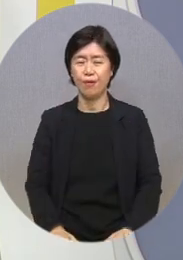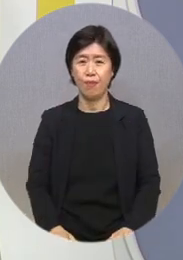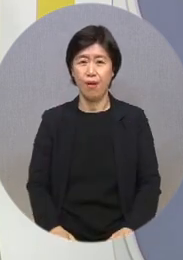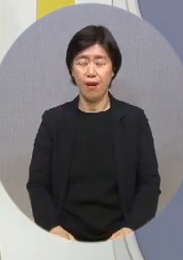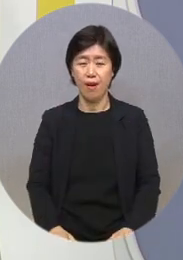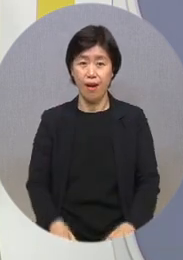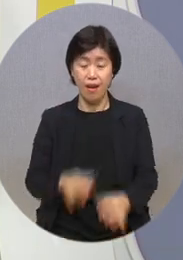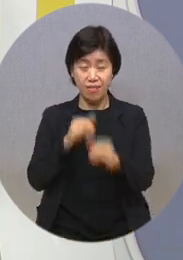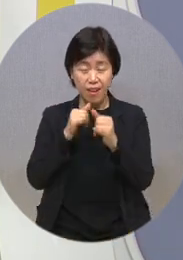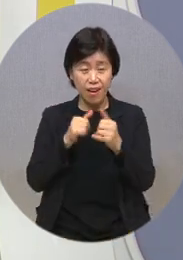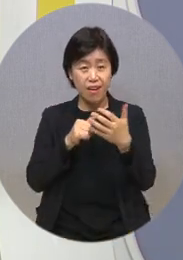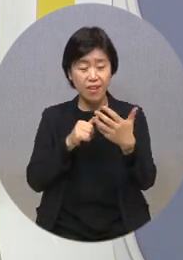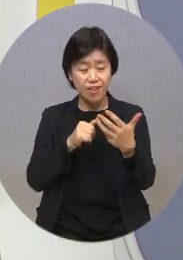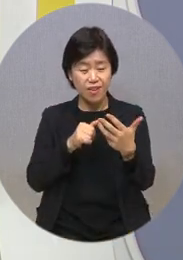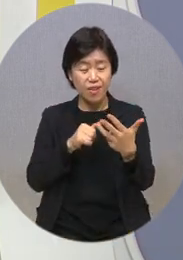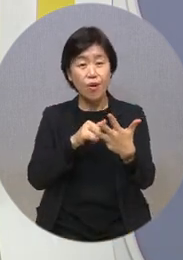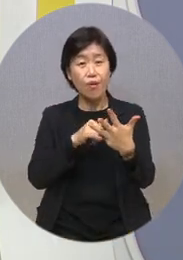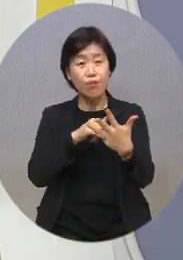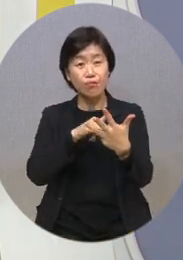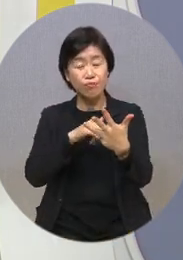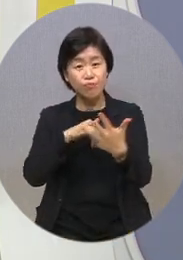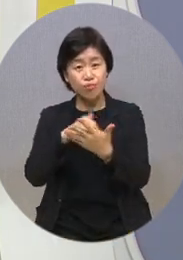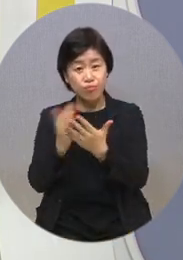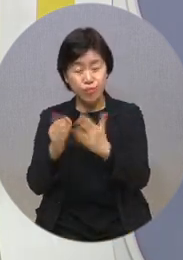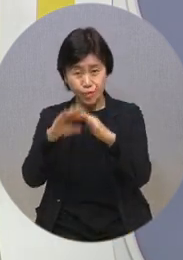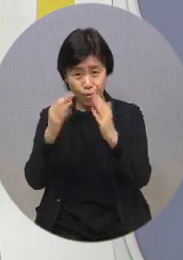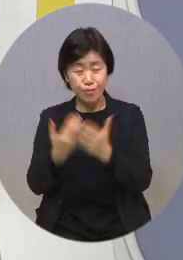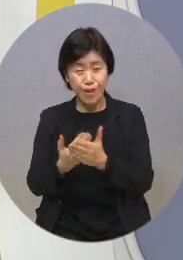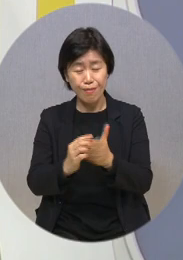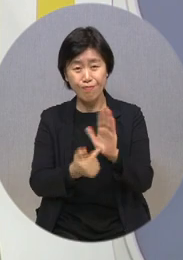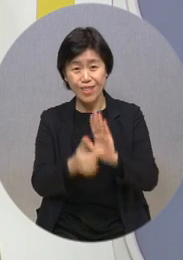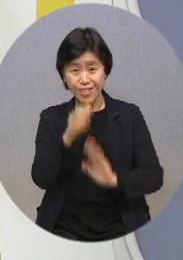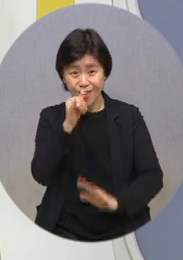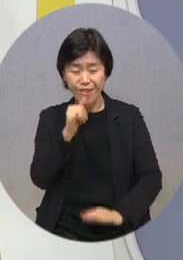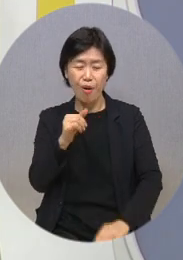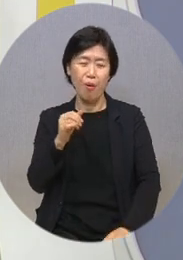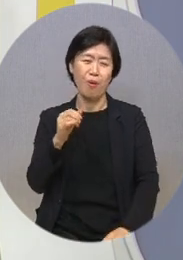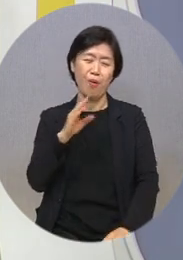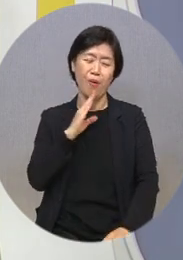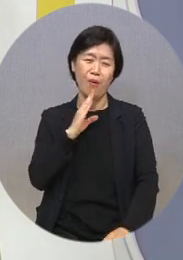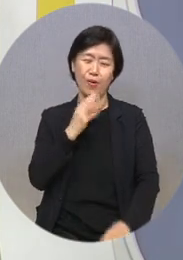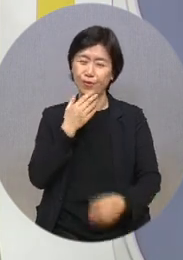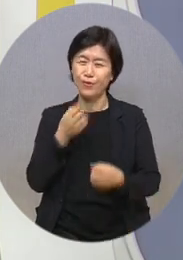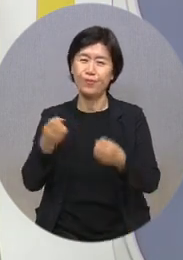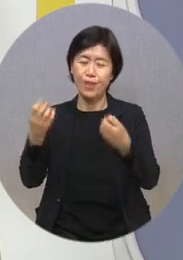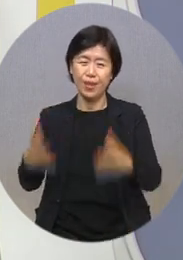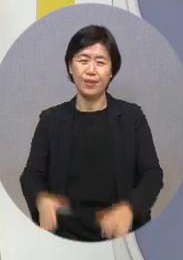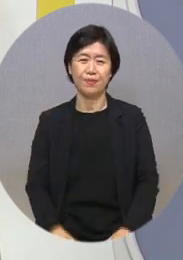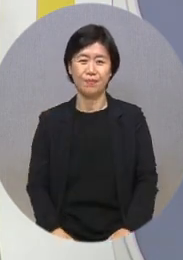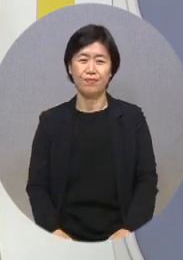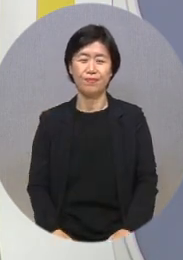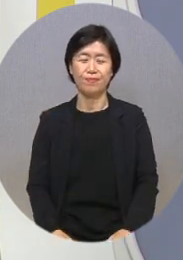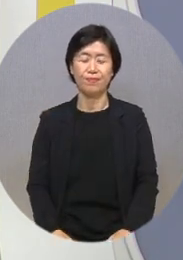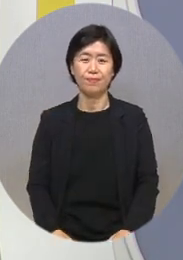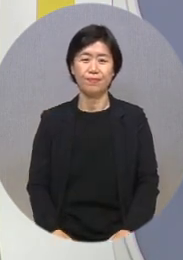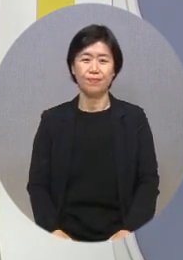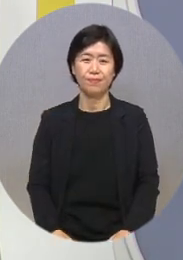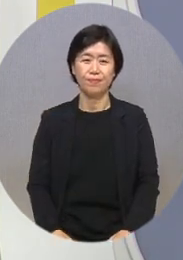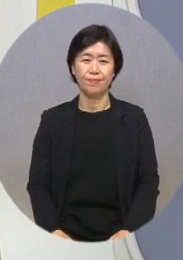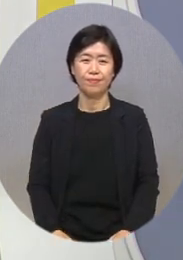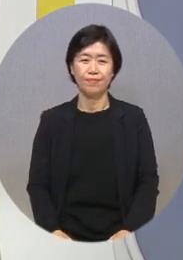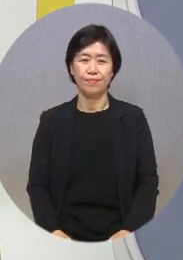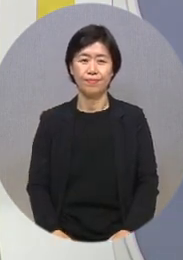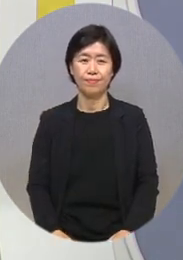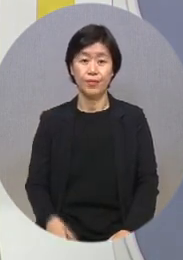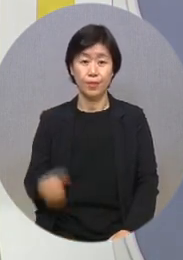다 얘기하셔. 어쨌든 정말 축하드립니다. 믿고 살 수 있는 브랜드 남도장터라는 얘기죠. 그러죠.